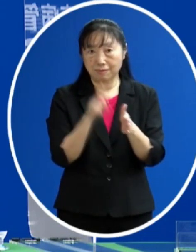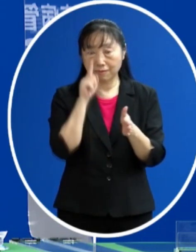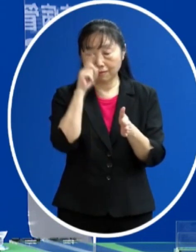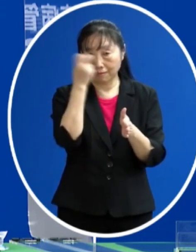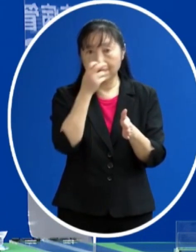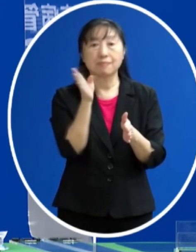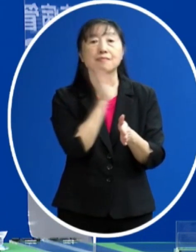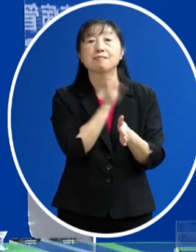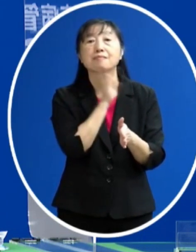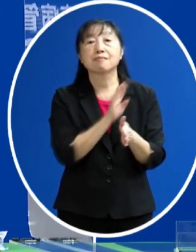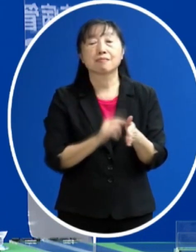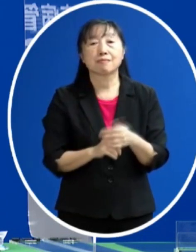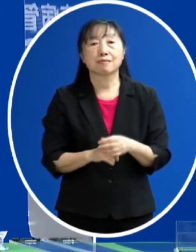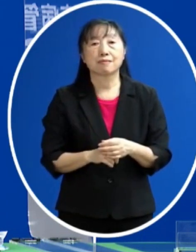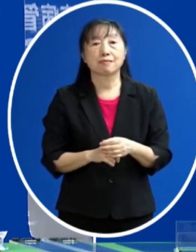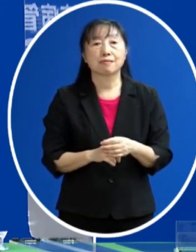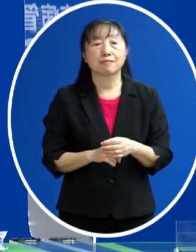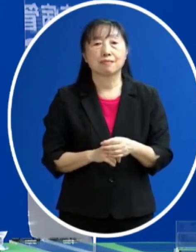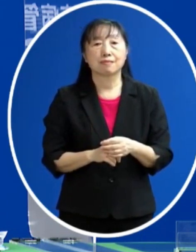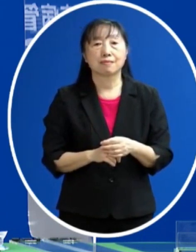再快筛，那就是在